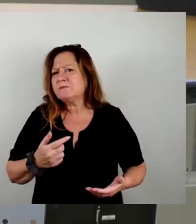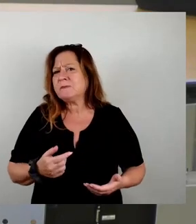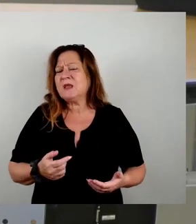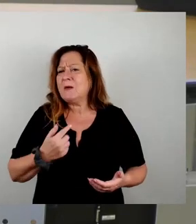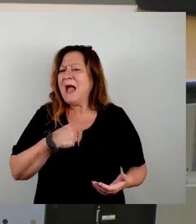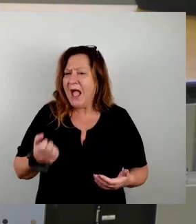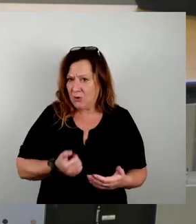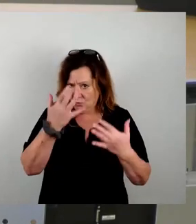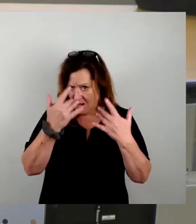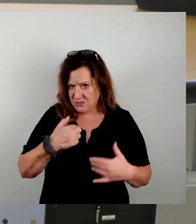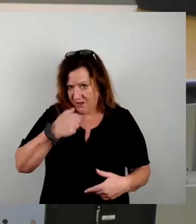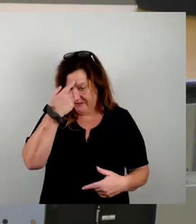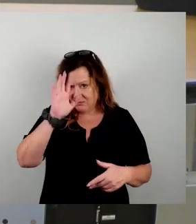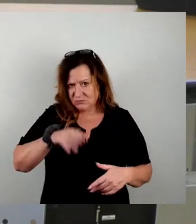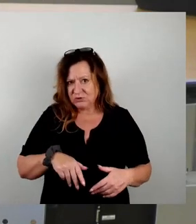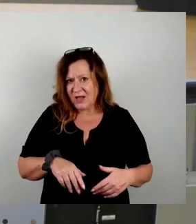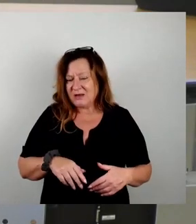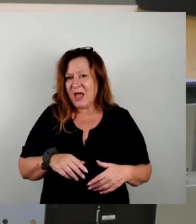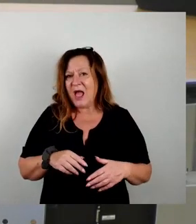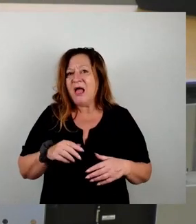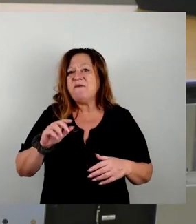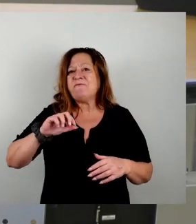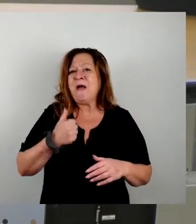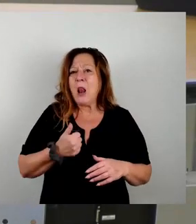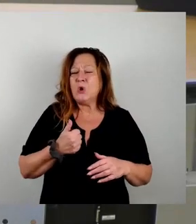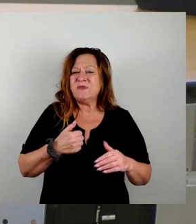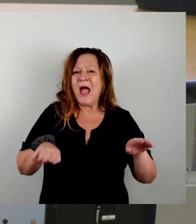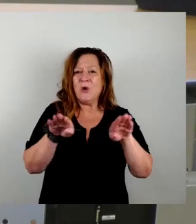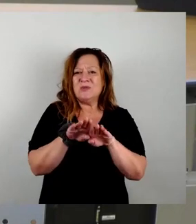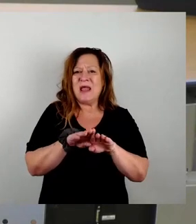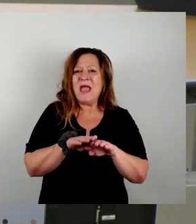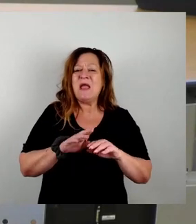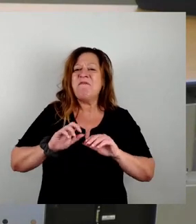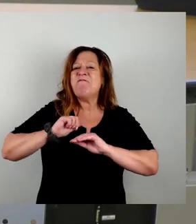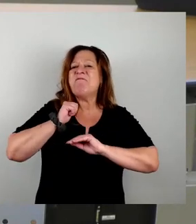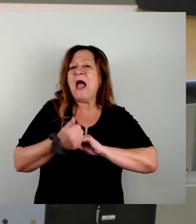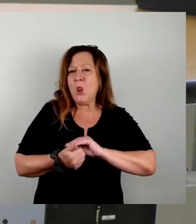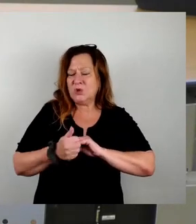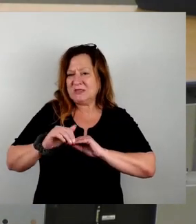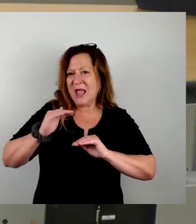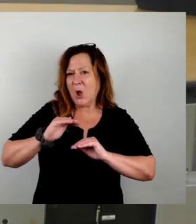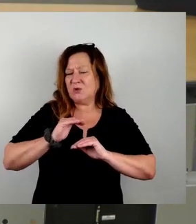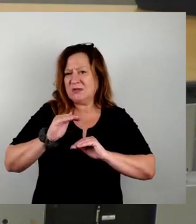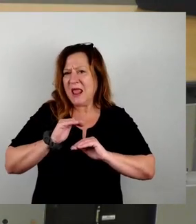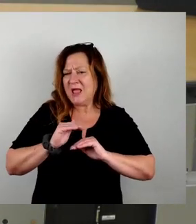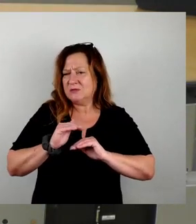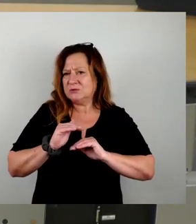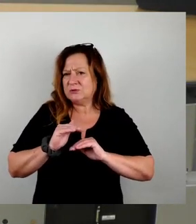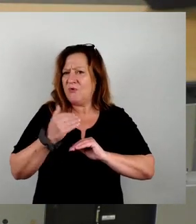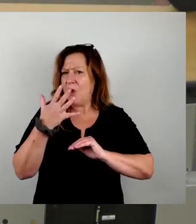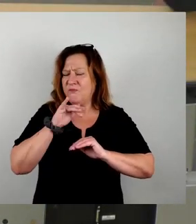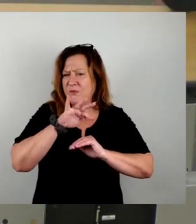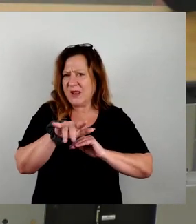haben im Rahmen des Verlustausgleiches 5 Millionen, die für Mobiwelt, die für die Maßnahmen